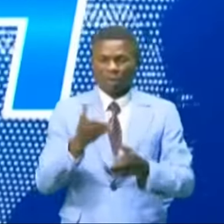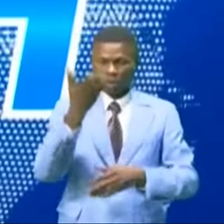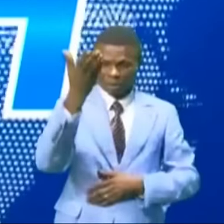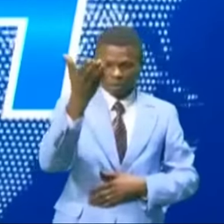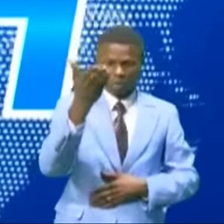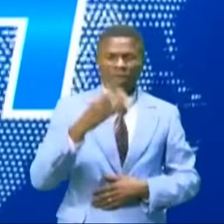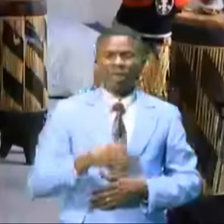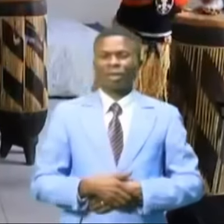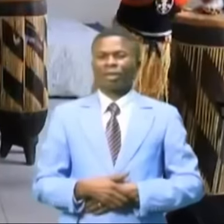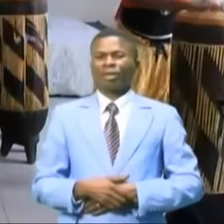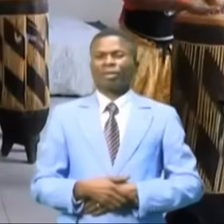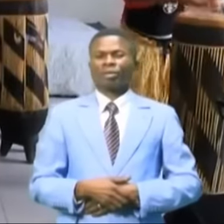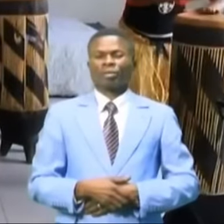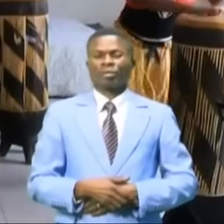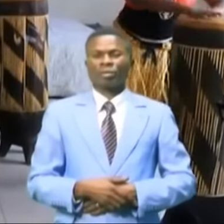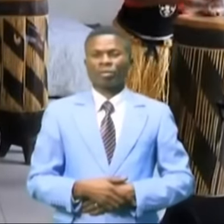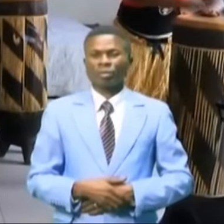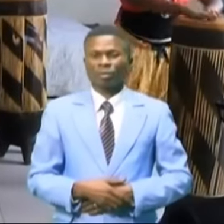Rodin Panda.